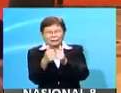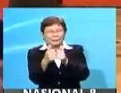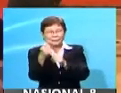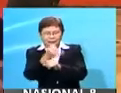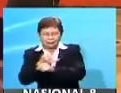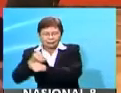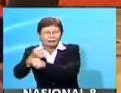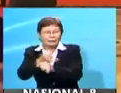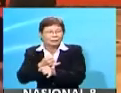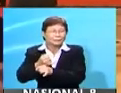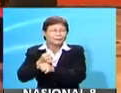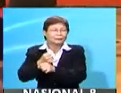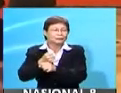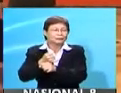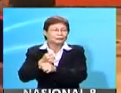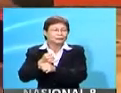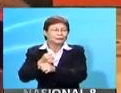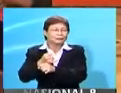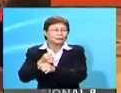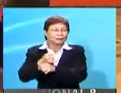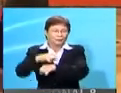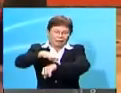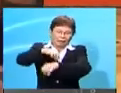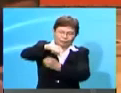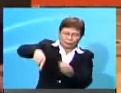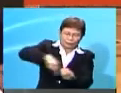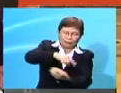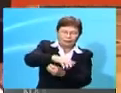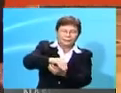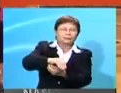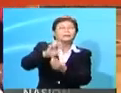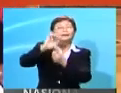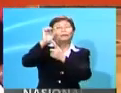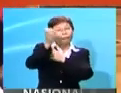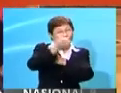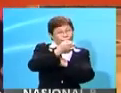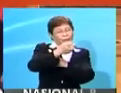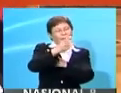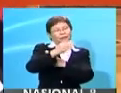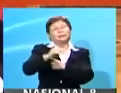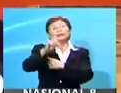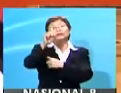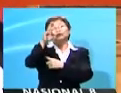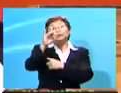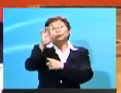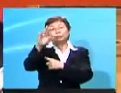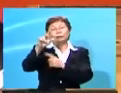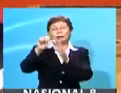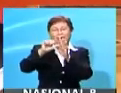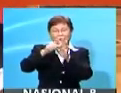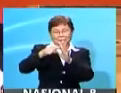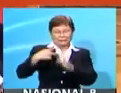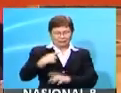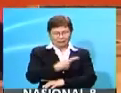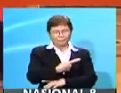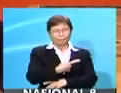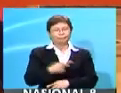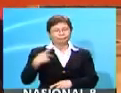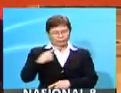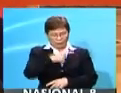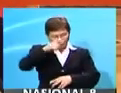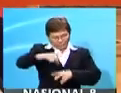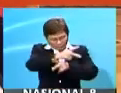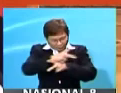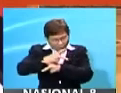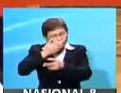menjagakan soalan alam sekitar dan environment dan sumber asli kita jadi ini kena dijaga